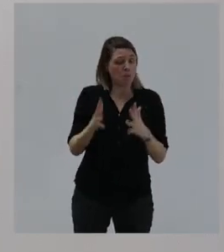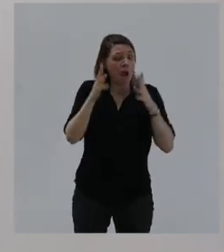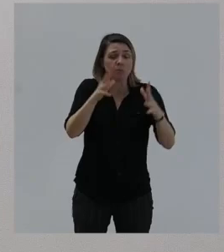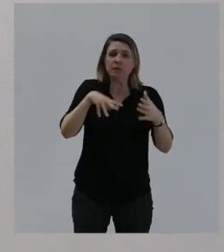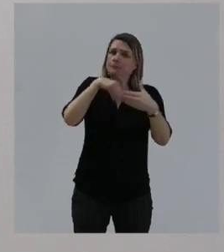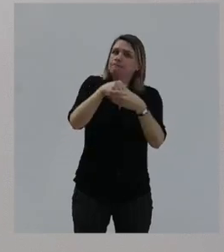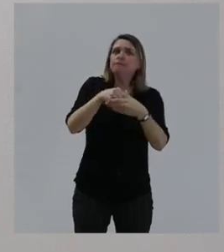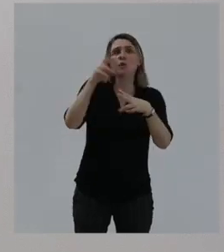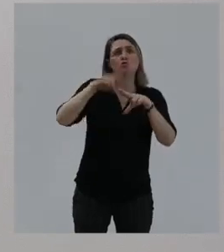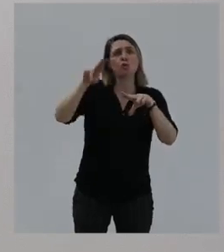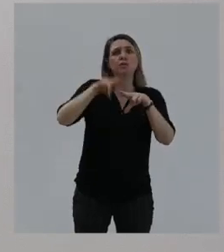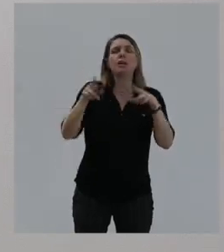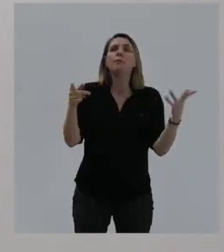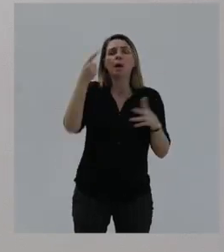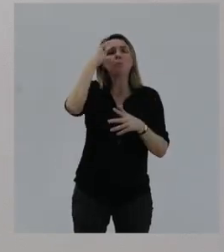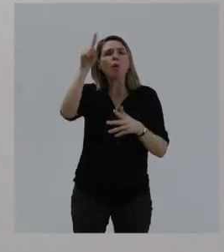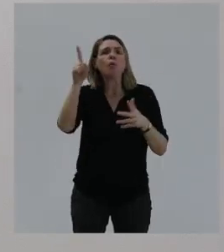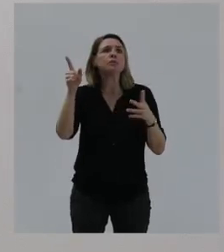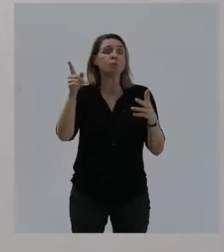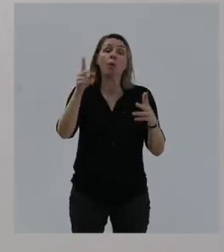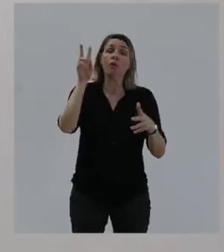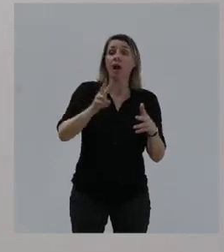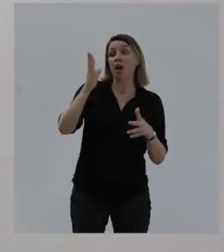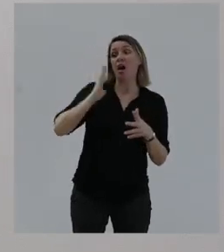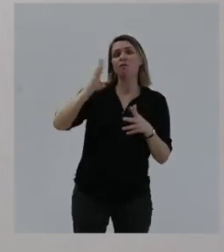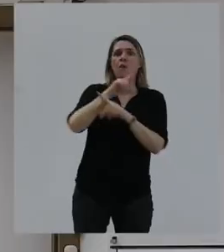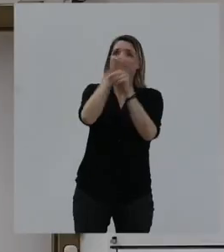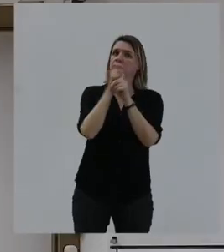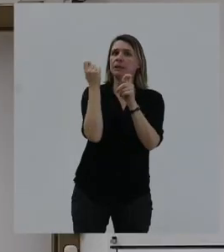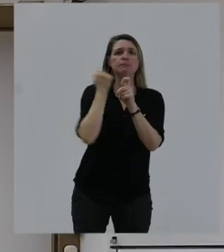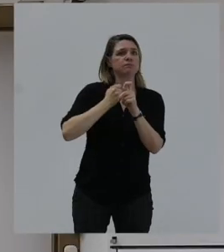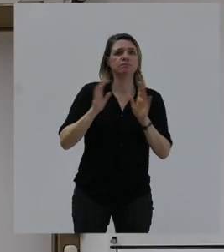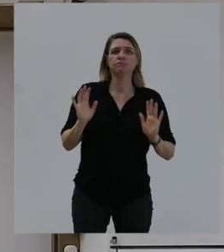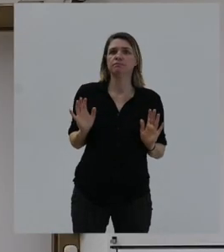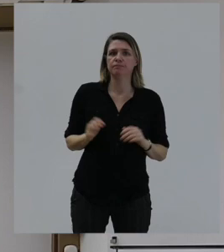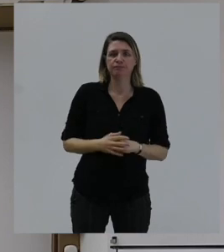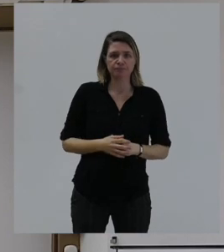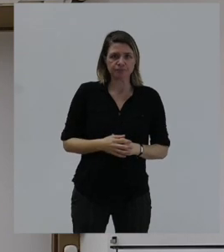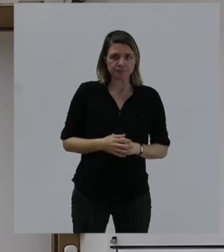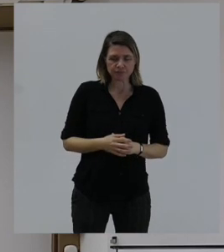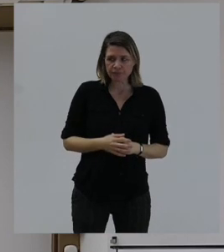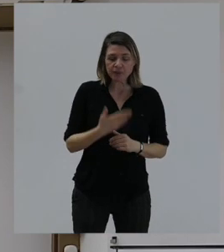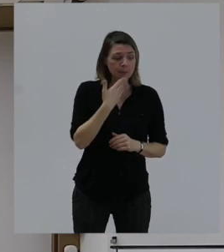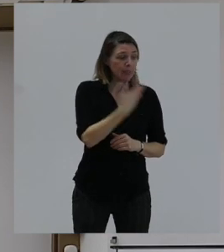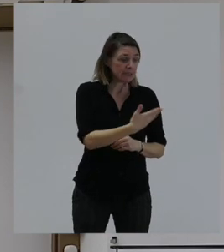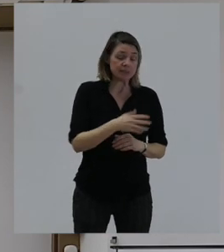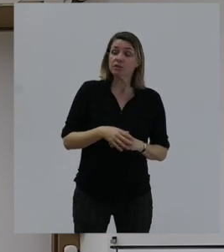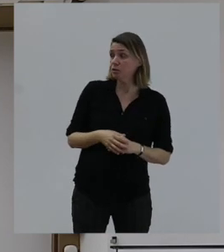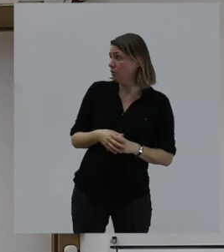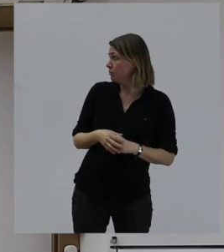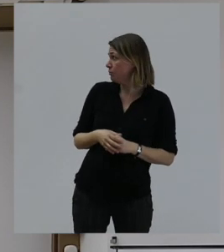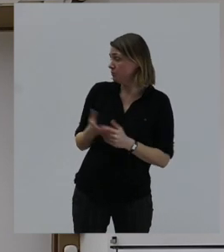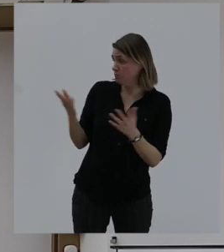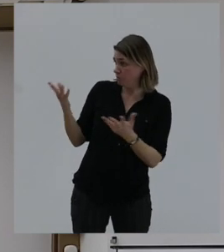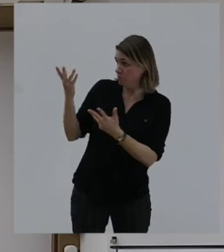ce chantier, parce que là, je pense aussi, ça n'a pas toujours été respecté dans le passé. Merci. Je pense que vous pouvez répondre aussi sur le